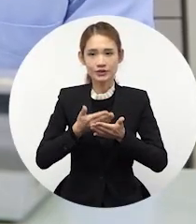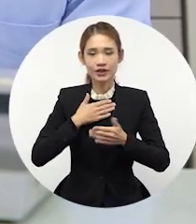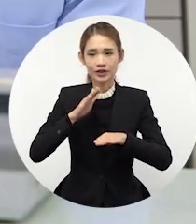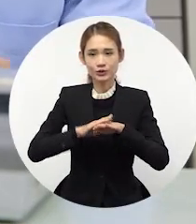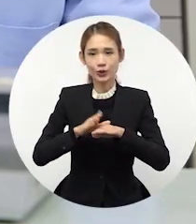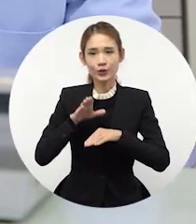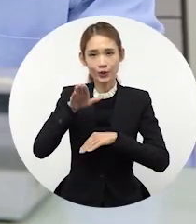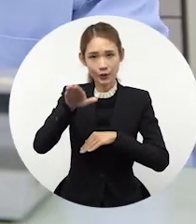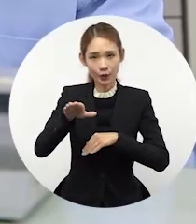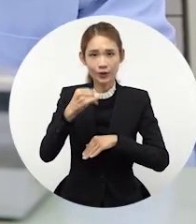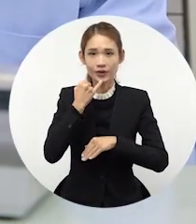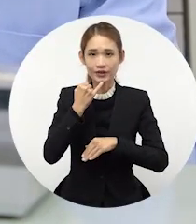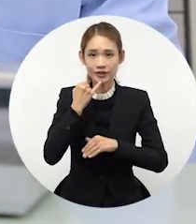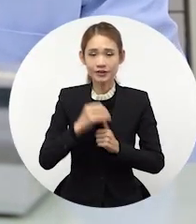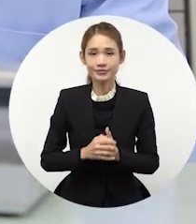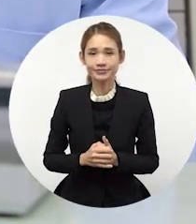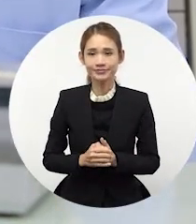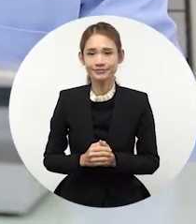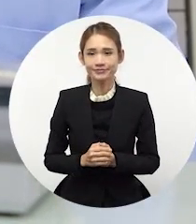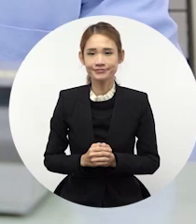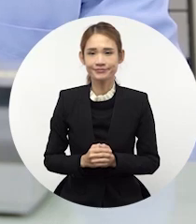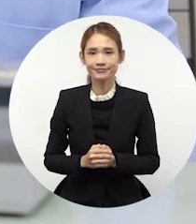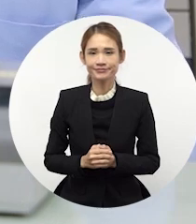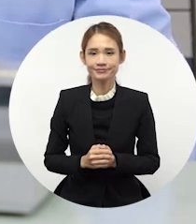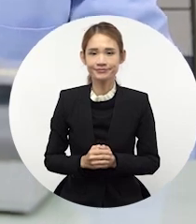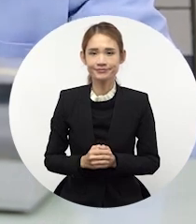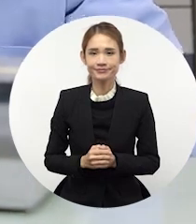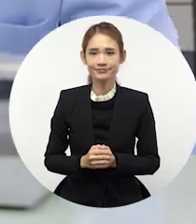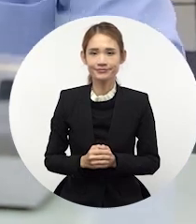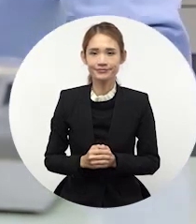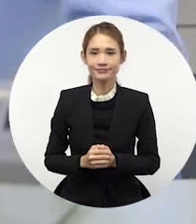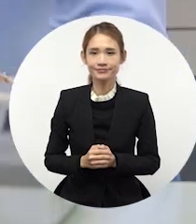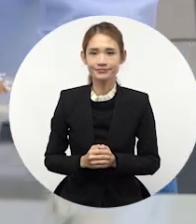공무원의 모습. 제가 손 좀 잠깐 빌려도 될까요?